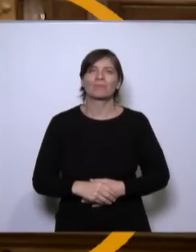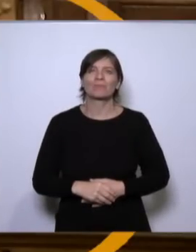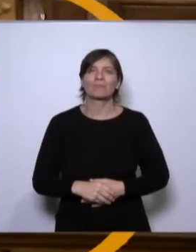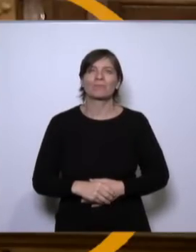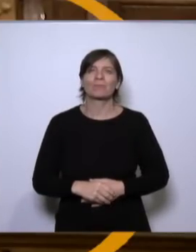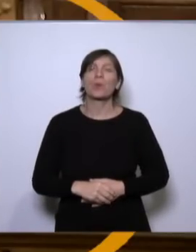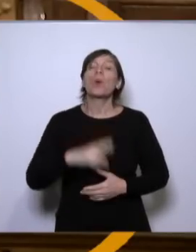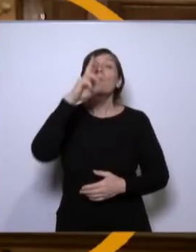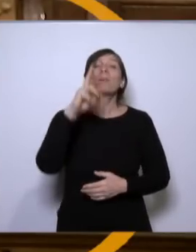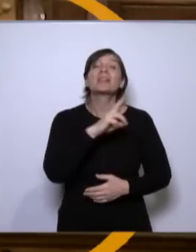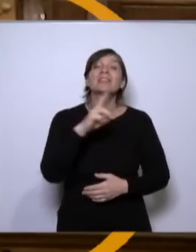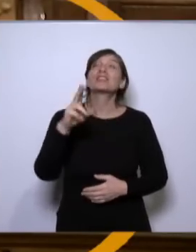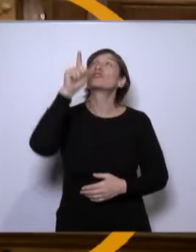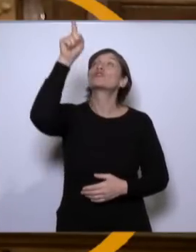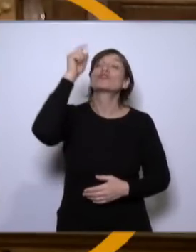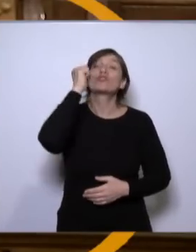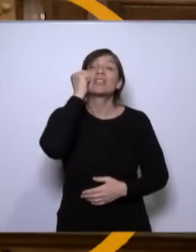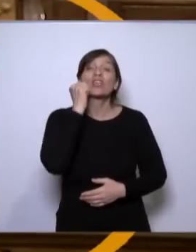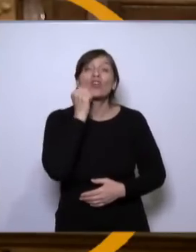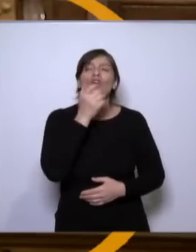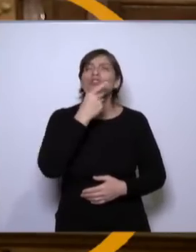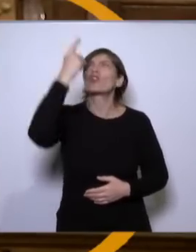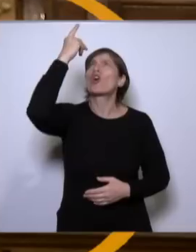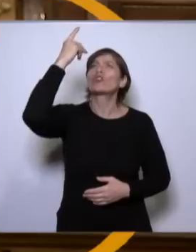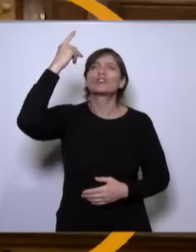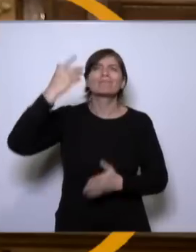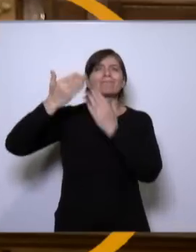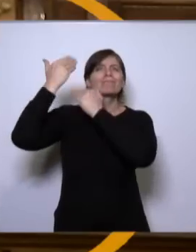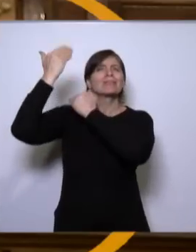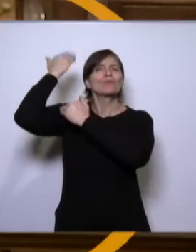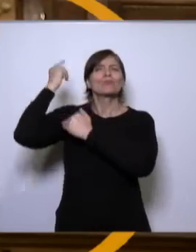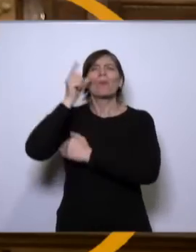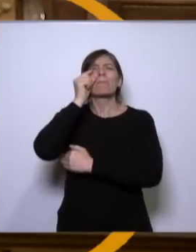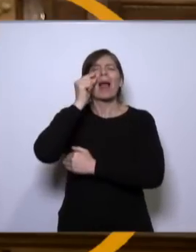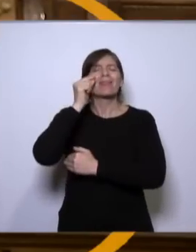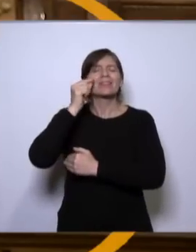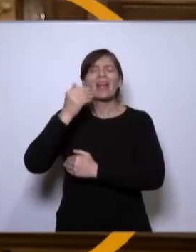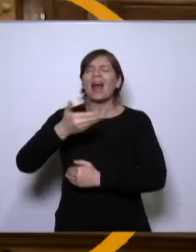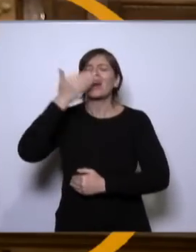세대대의 찬송과 영광을